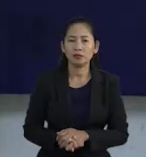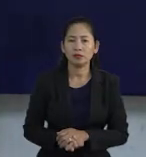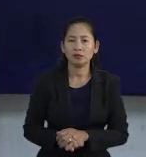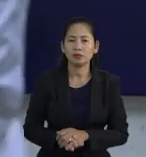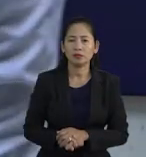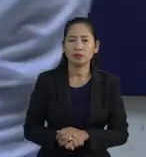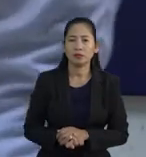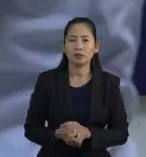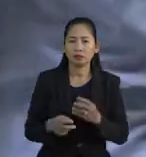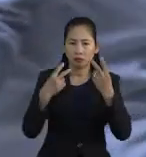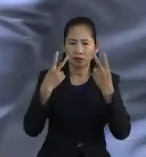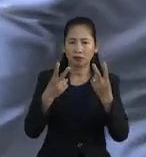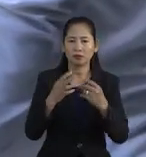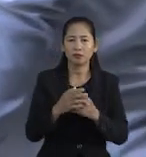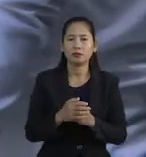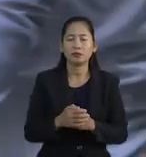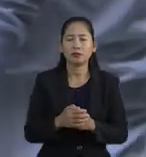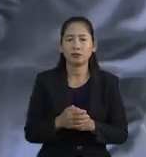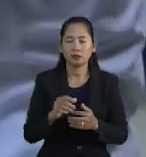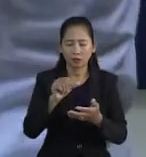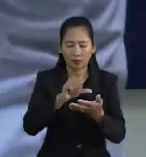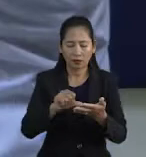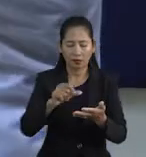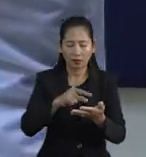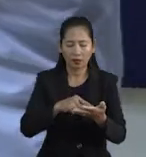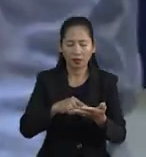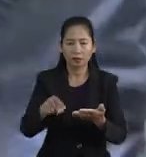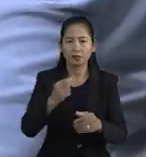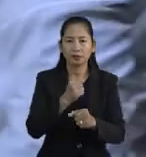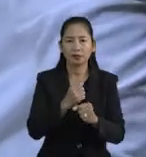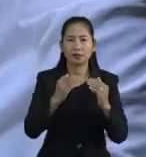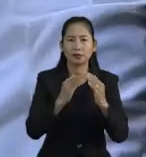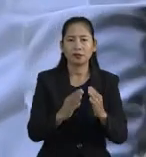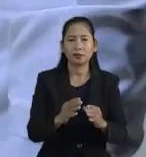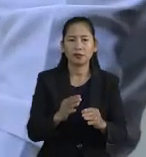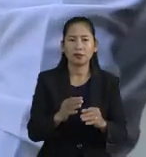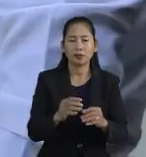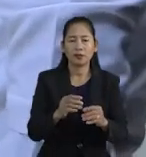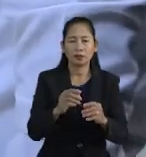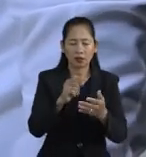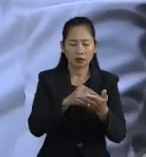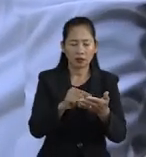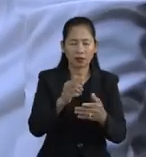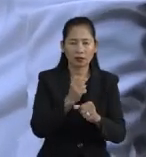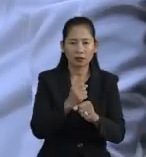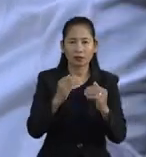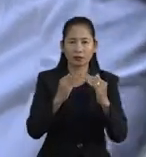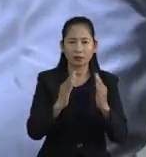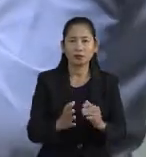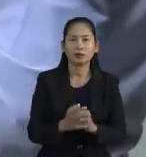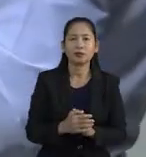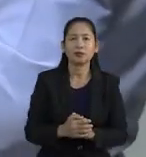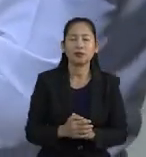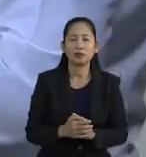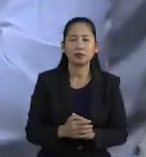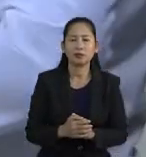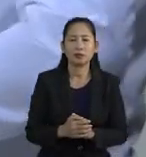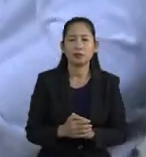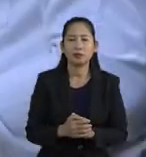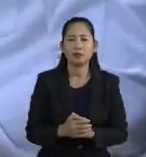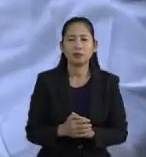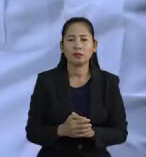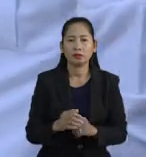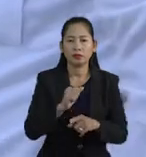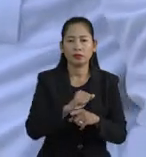và lấy con mới cầm nái cái cha tiệt cầm nái cái cha tiệt nè miệt